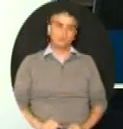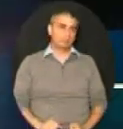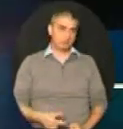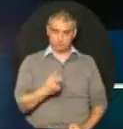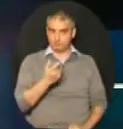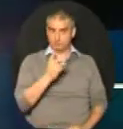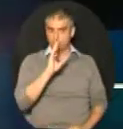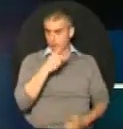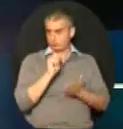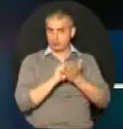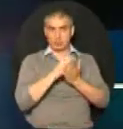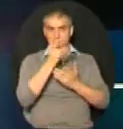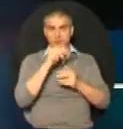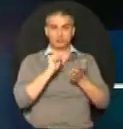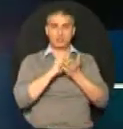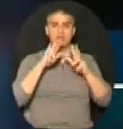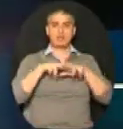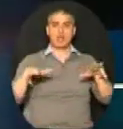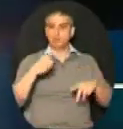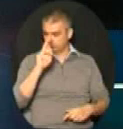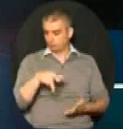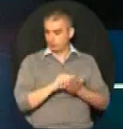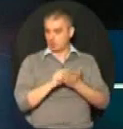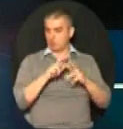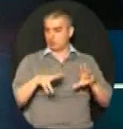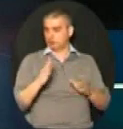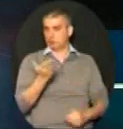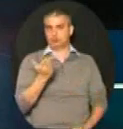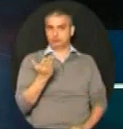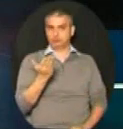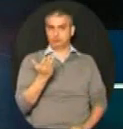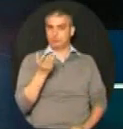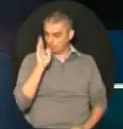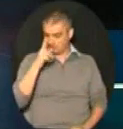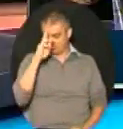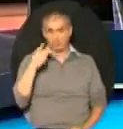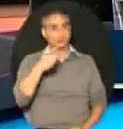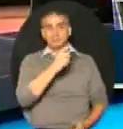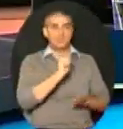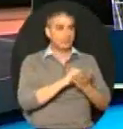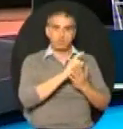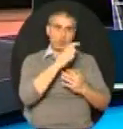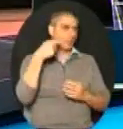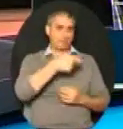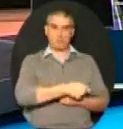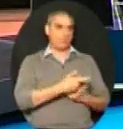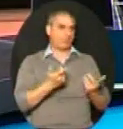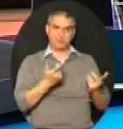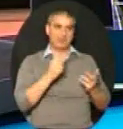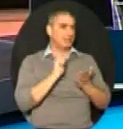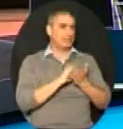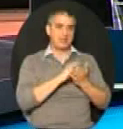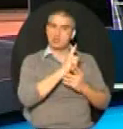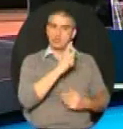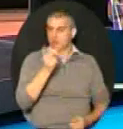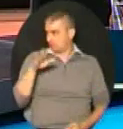יש לכם עיתון, יש לכם את הארץ, יש לכם כבר עיתון. אז גם לליכוד. הוא עיתון שאינו ממומן על ידי פה. ולימין יהיה עיתון, לא נורא. אבל